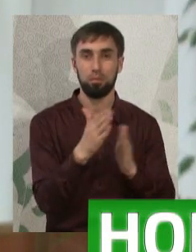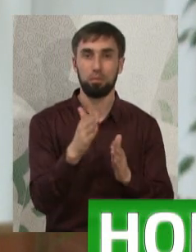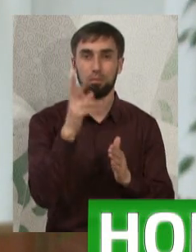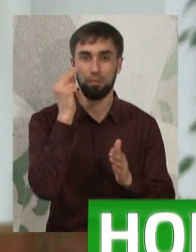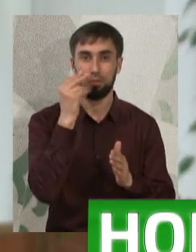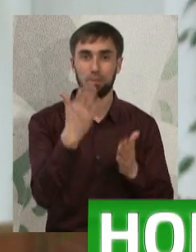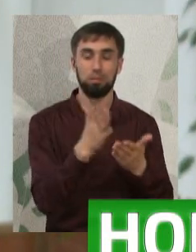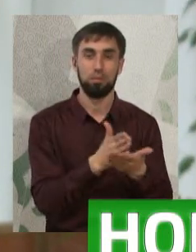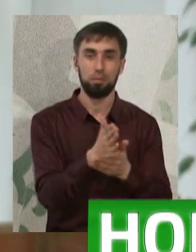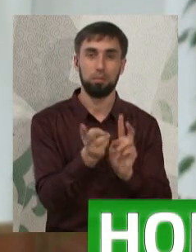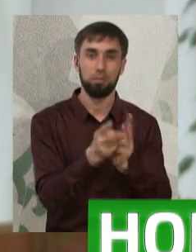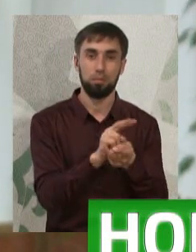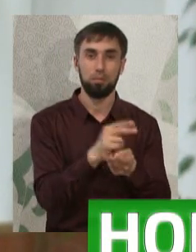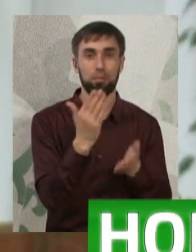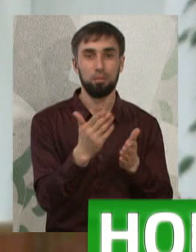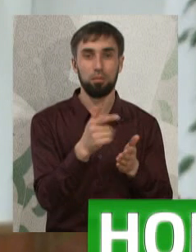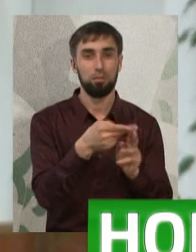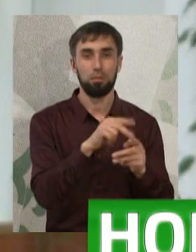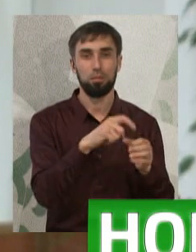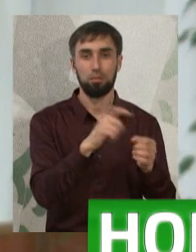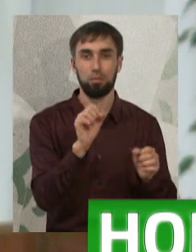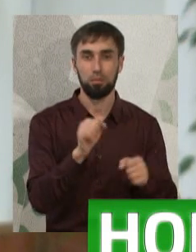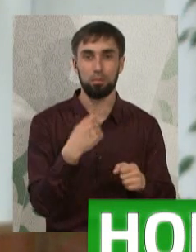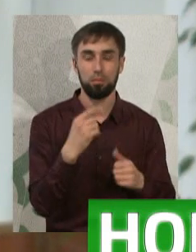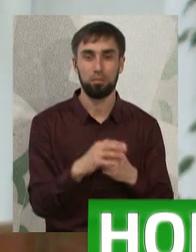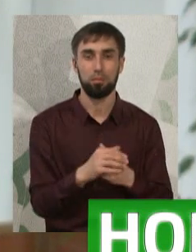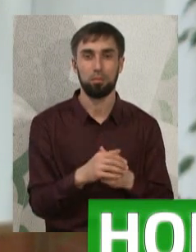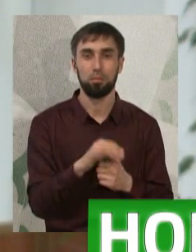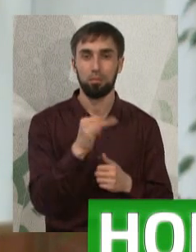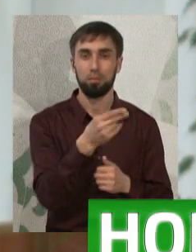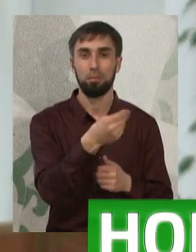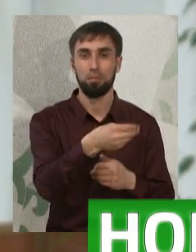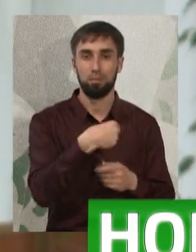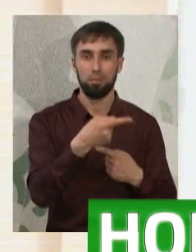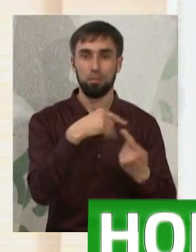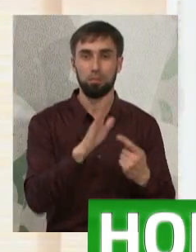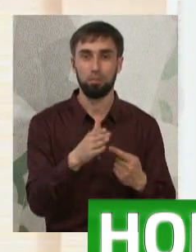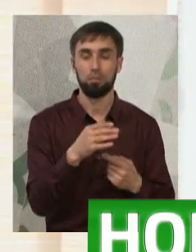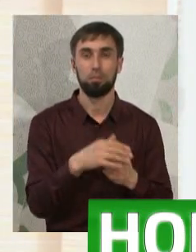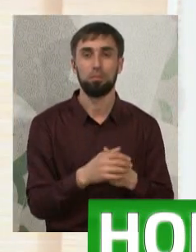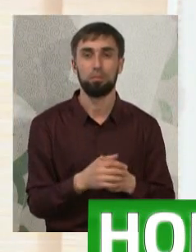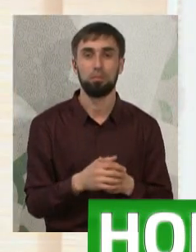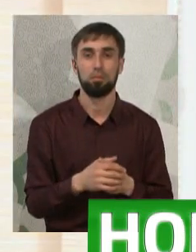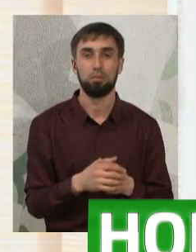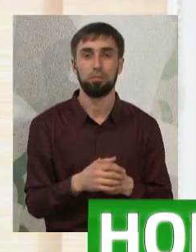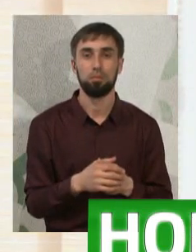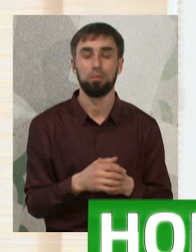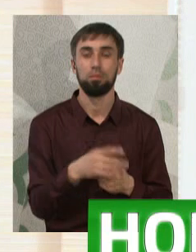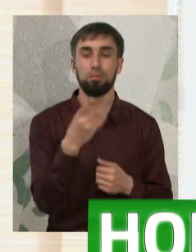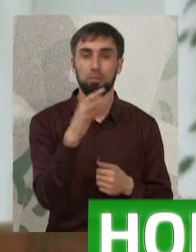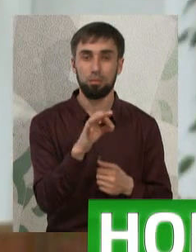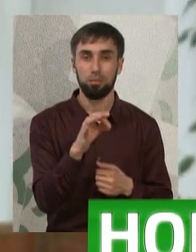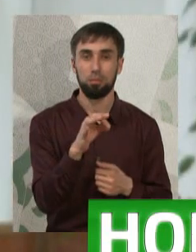поменяет направление, либо аннулирует данный тур. И, соответственно, средства, конечно же, будут возвращены потребителю туристской услуги. К